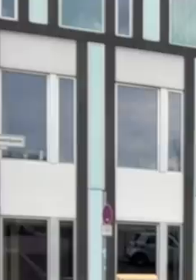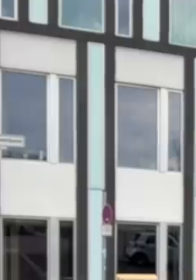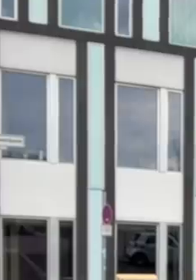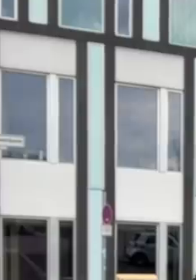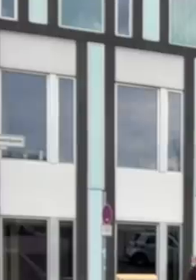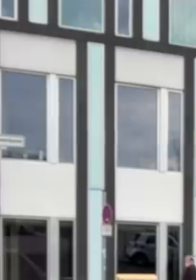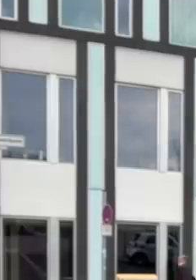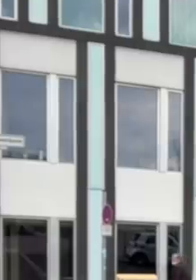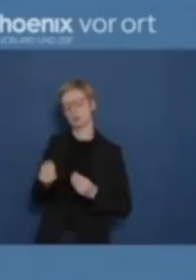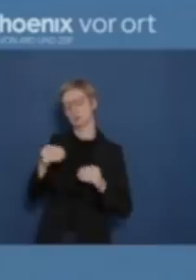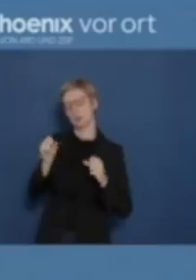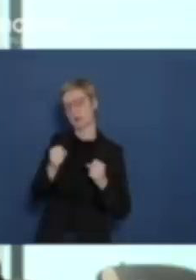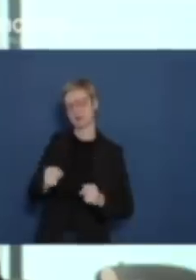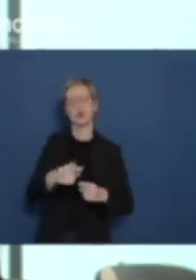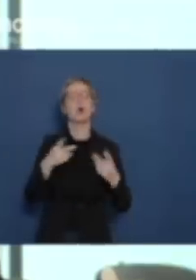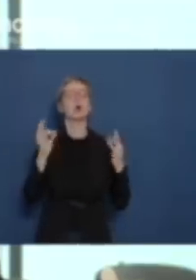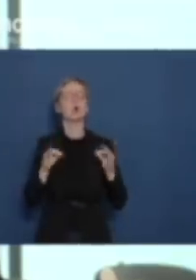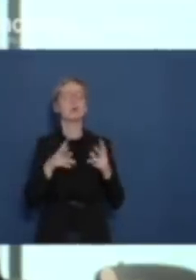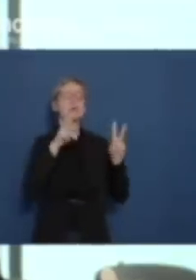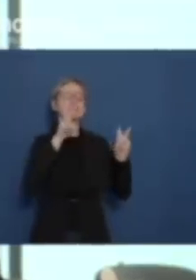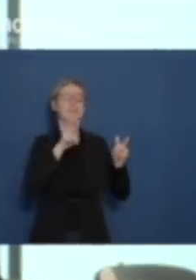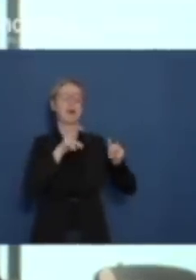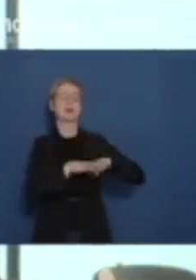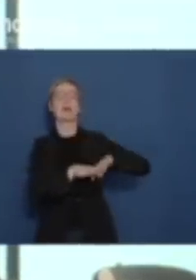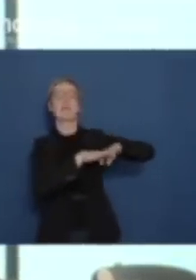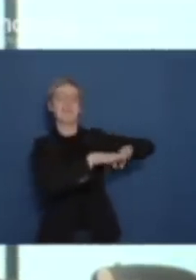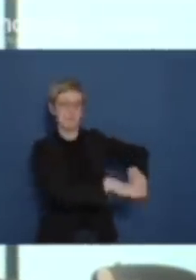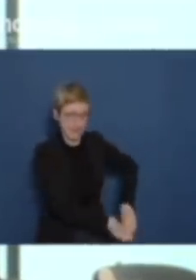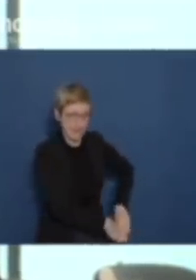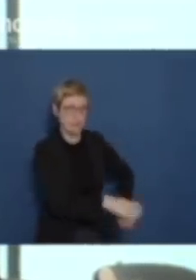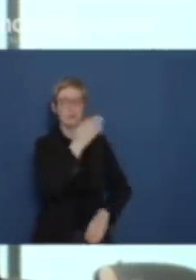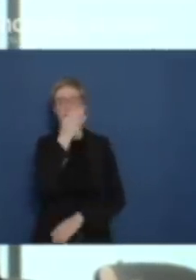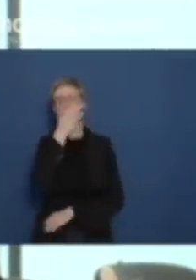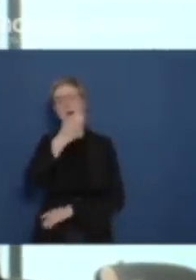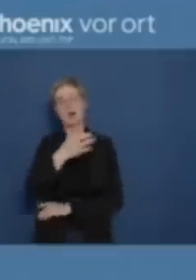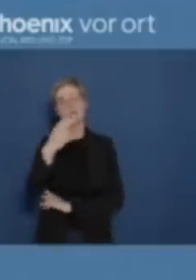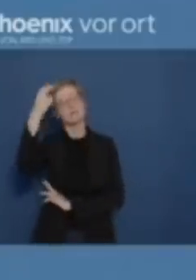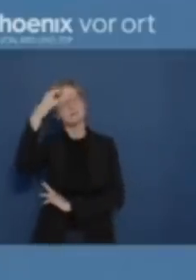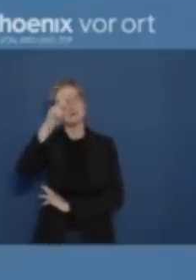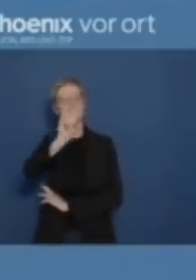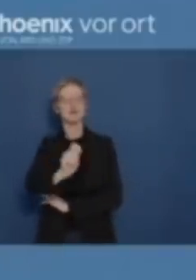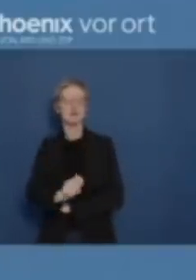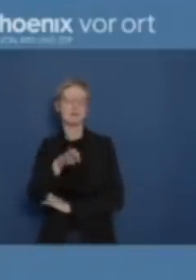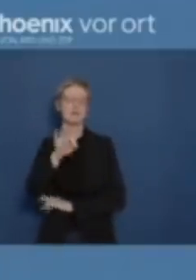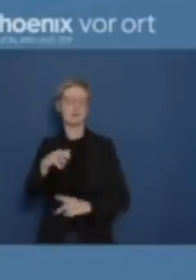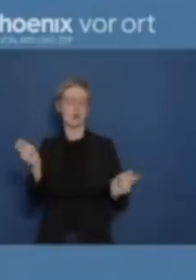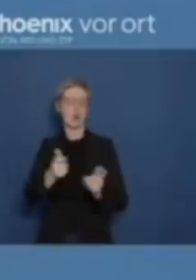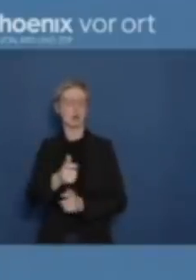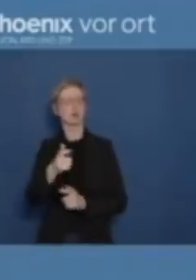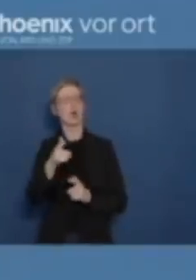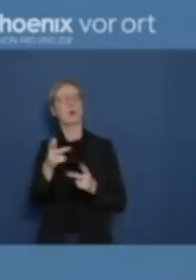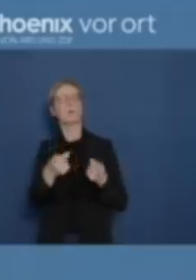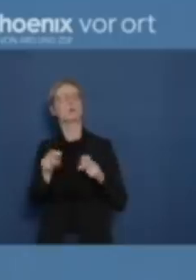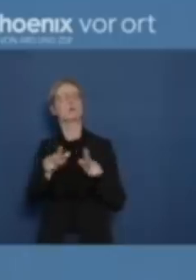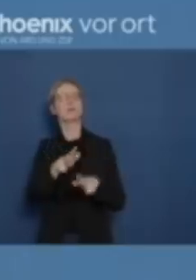gehört. Dann schauen Sie rein. Zum dritten Mal, welche wissenschaftlichen Studien hat die Bundesregierung? Danke.